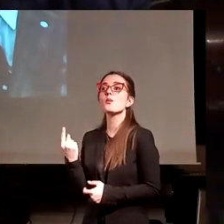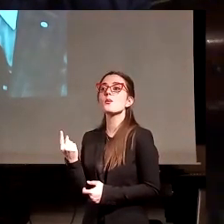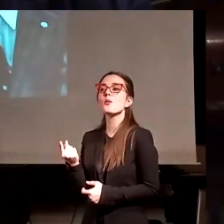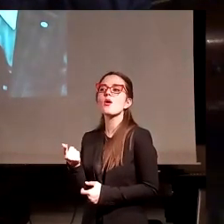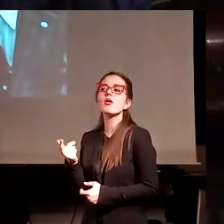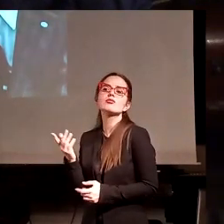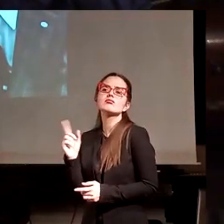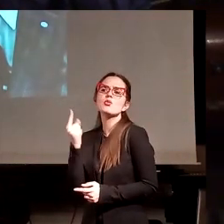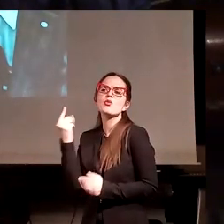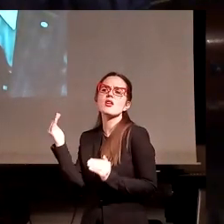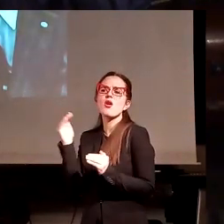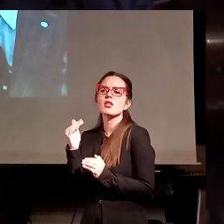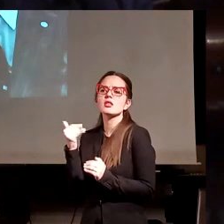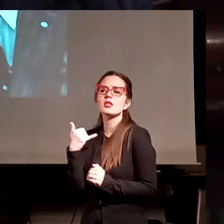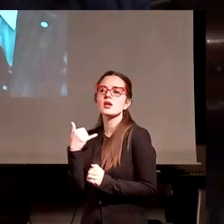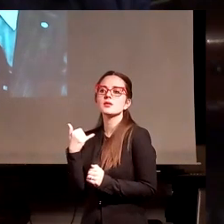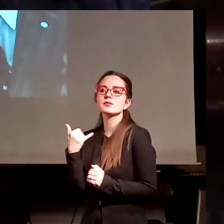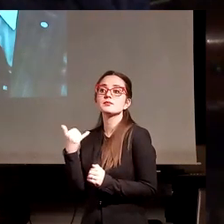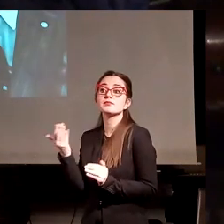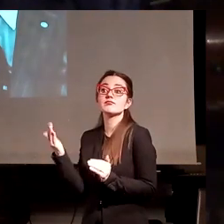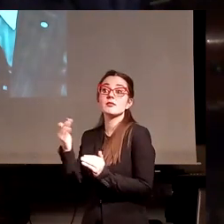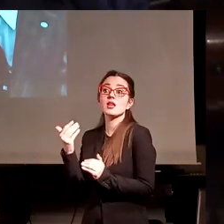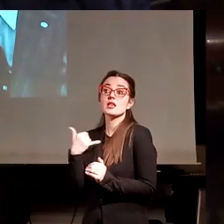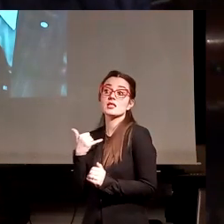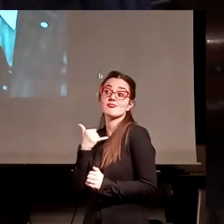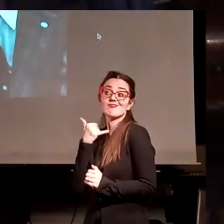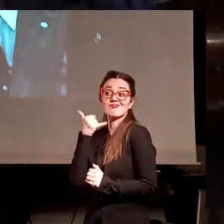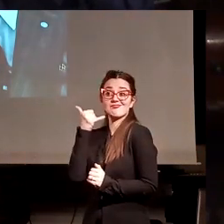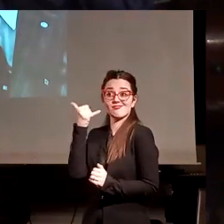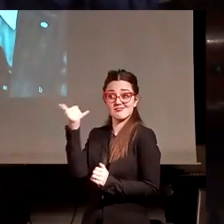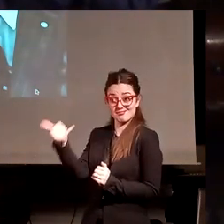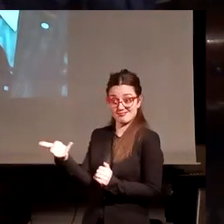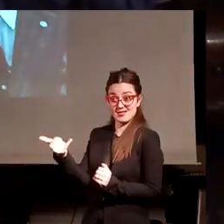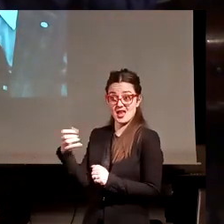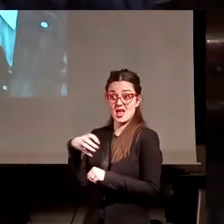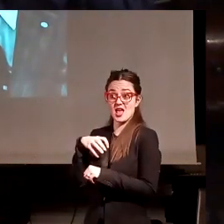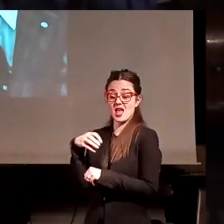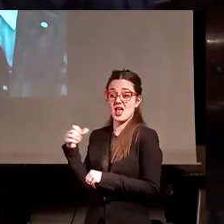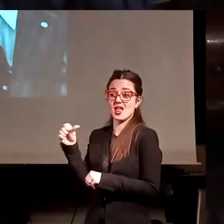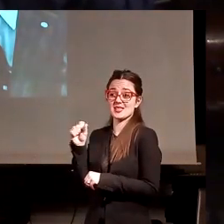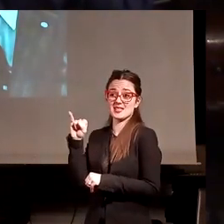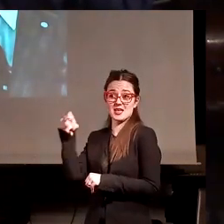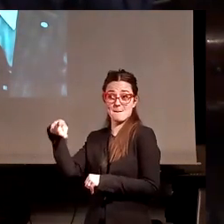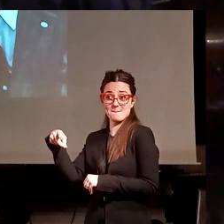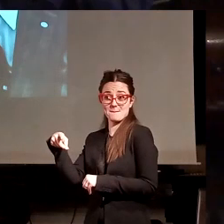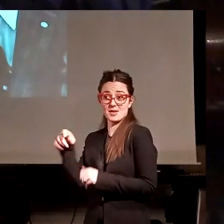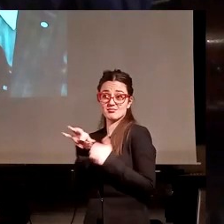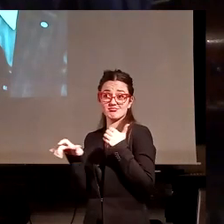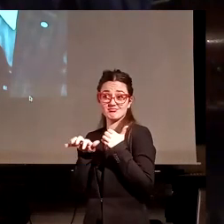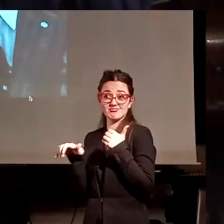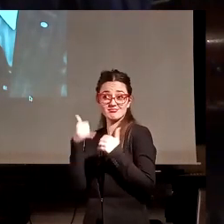e allora quando la giovane si doveva prenotare ci telefonava alla stipsi chi ti diceva al numero